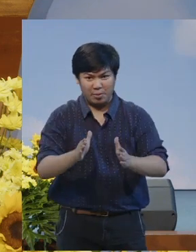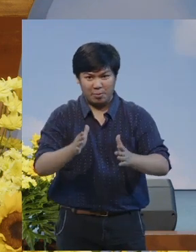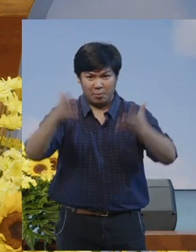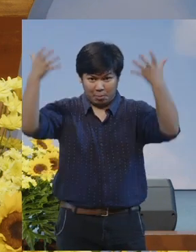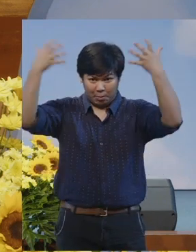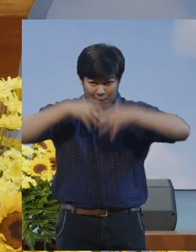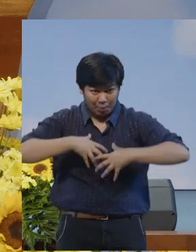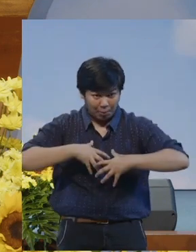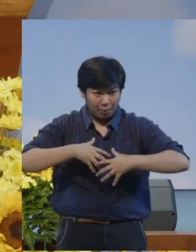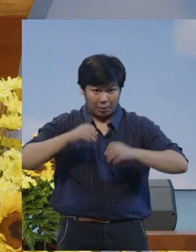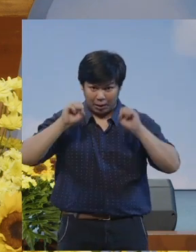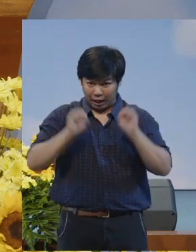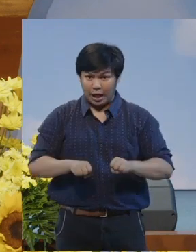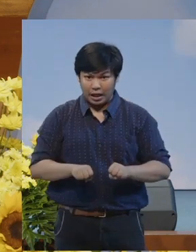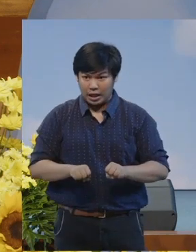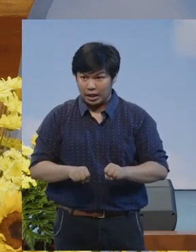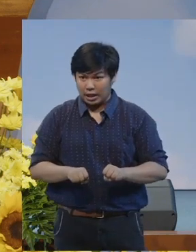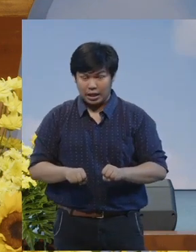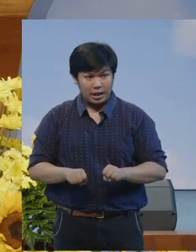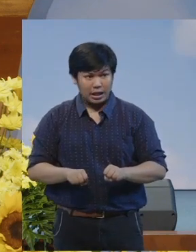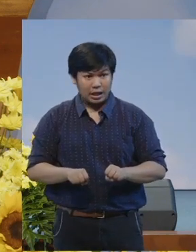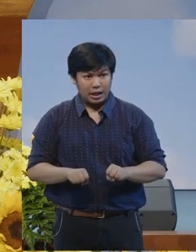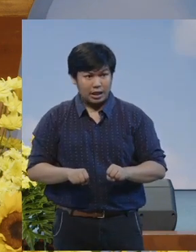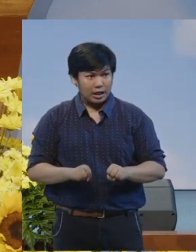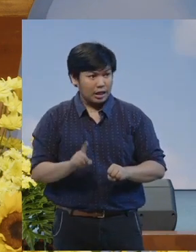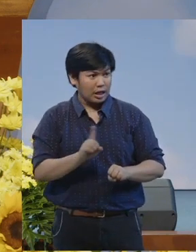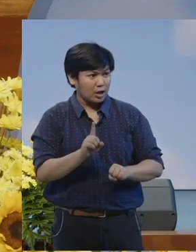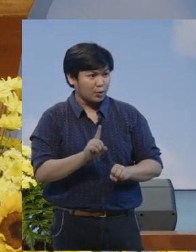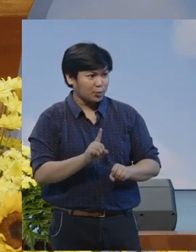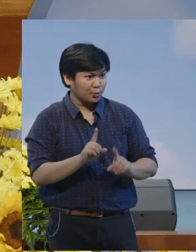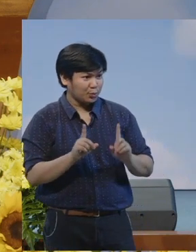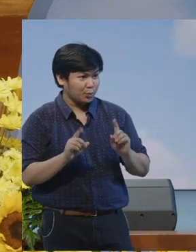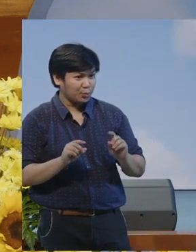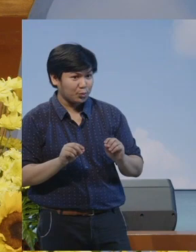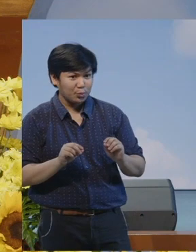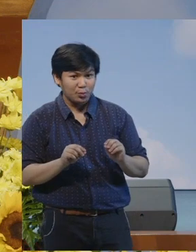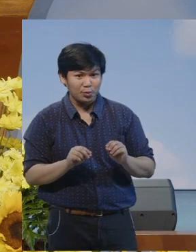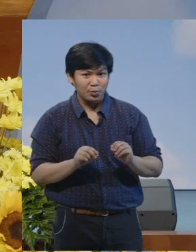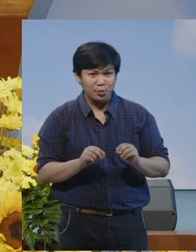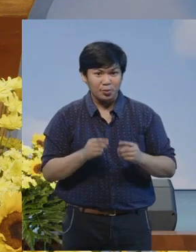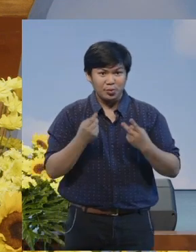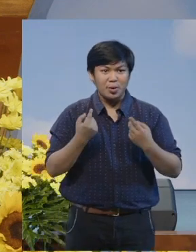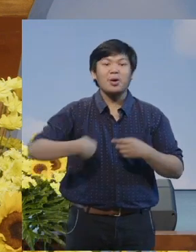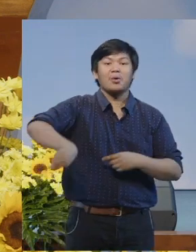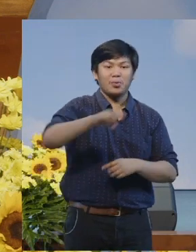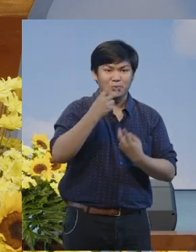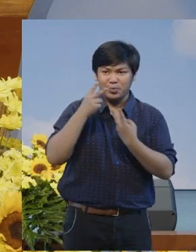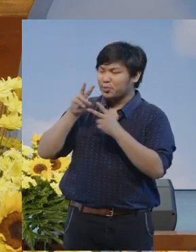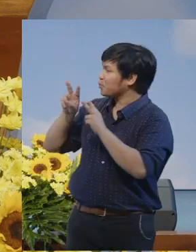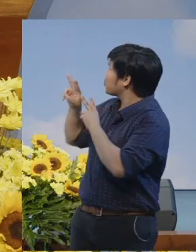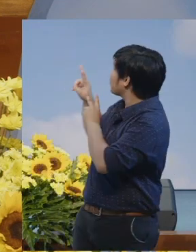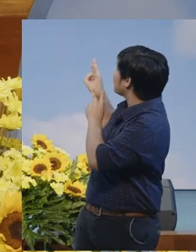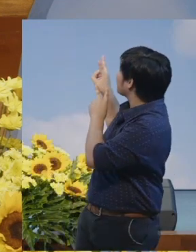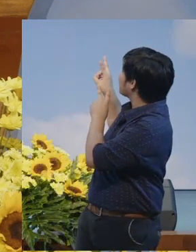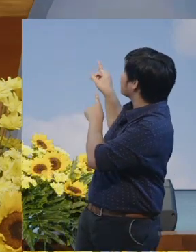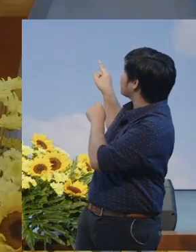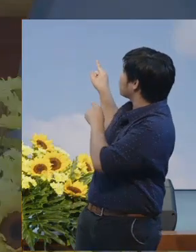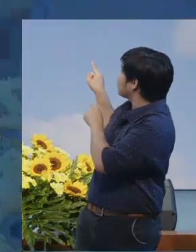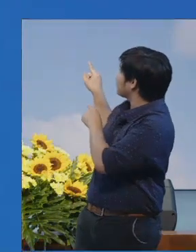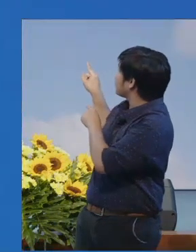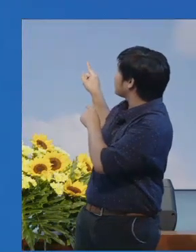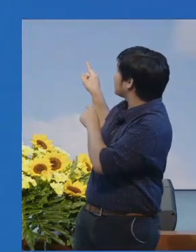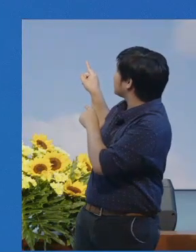yan. Ito po ang kasagutan sa isang slide na ating makikita ngayon.